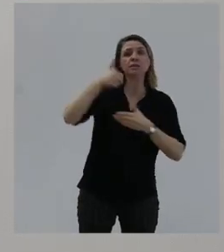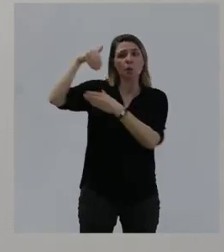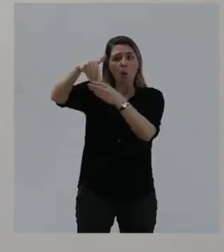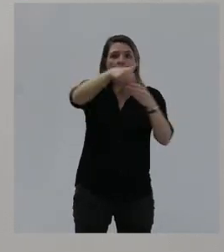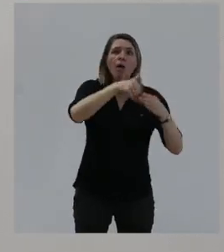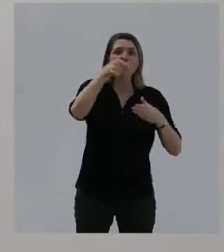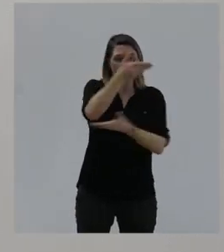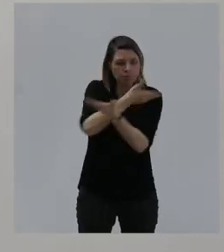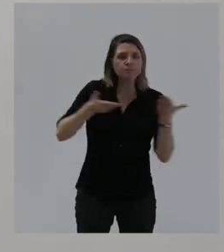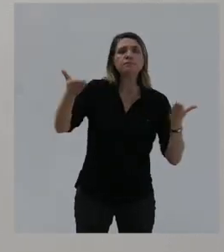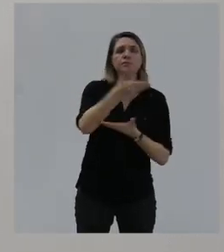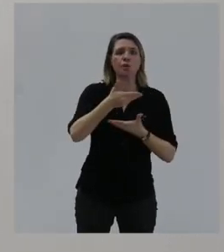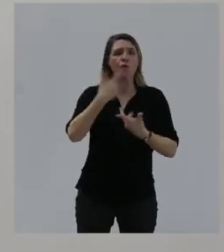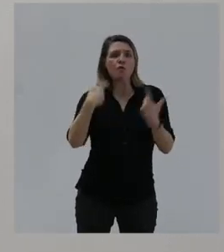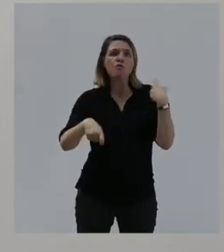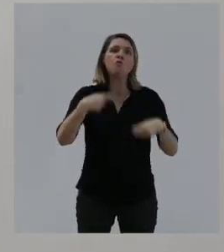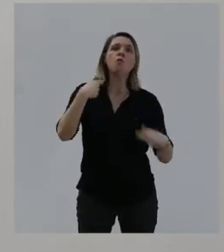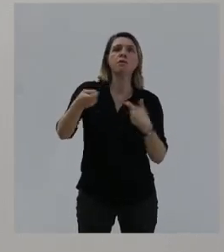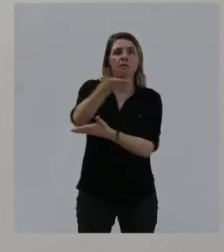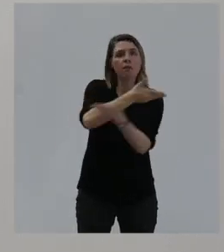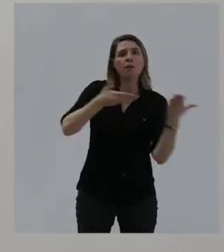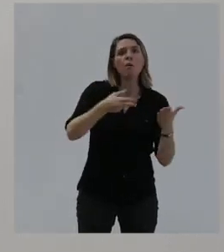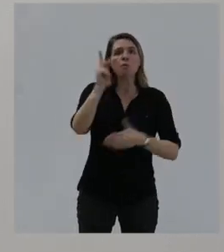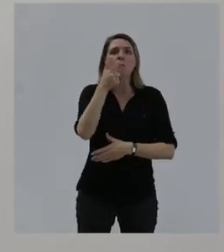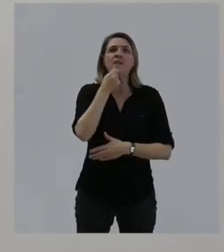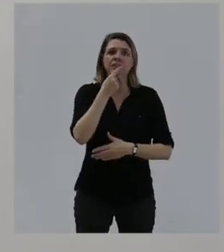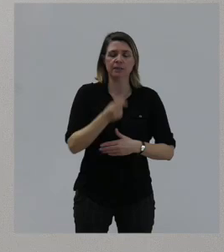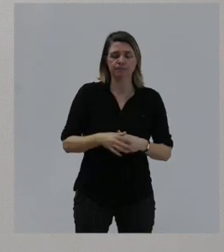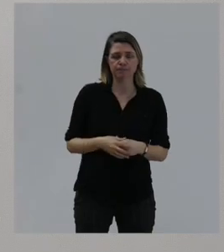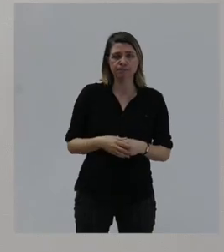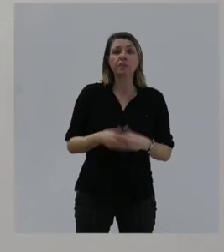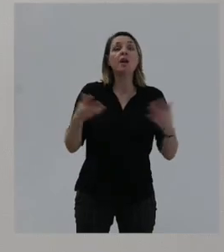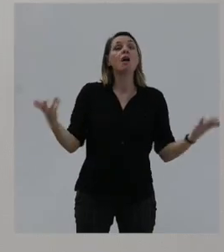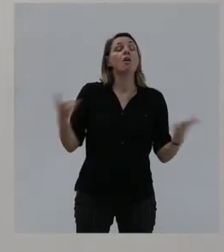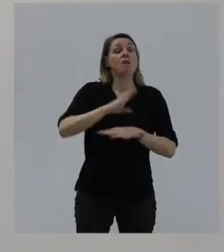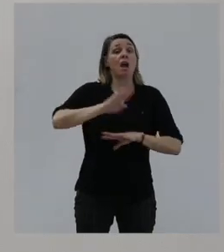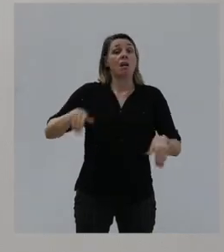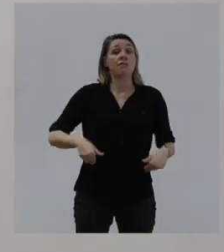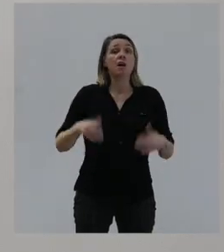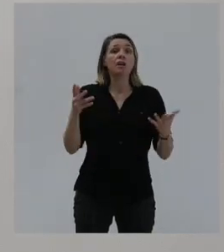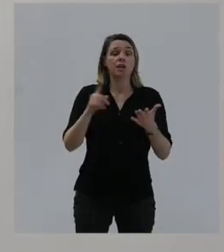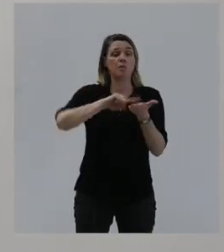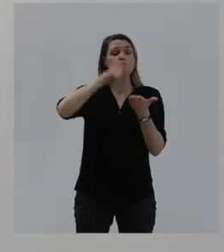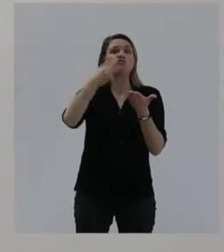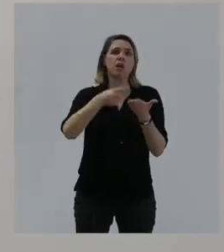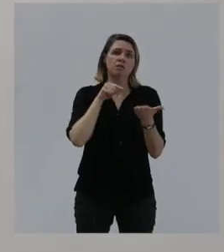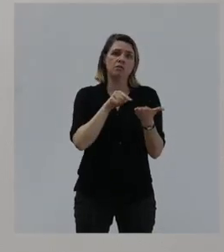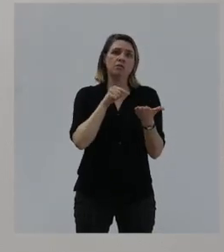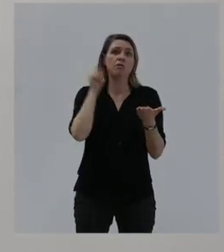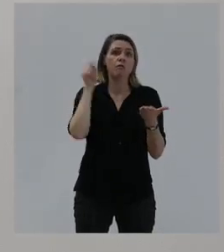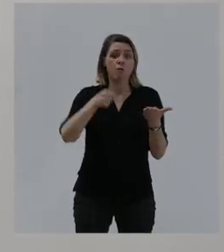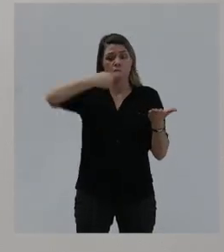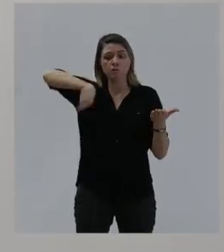composantes, tout en respectant les spécificités de chaque composante. Enfin, sur le plan budgétaire, nous